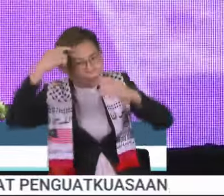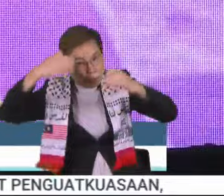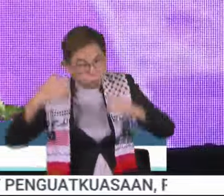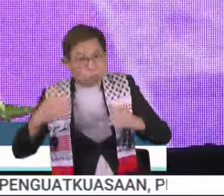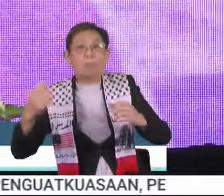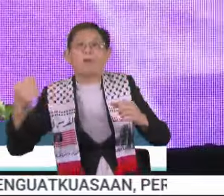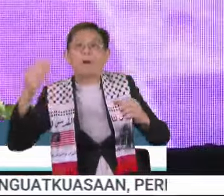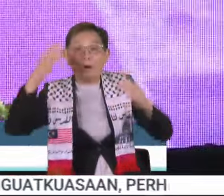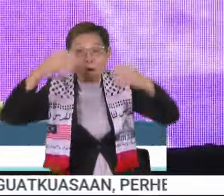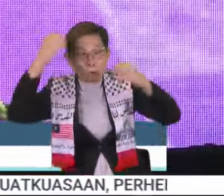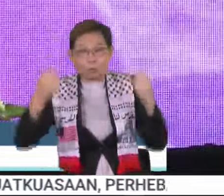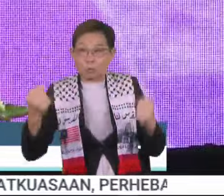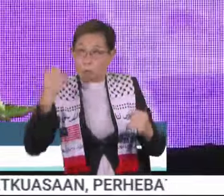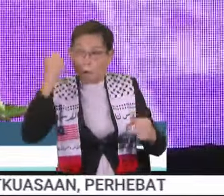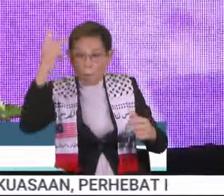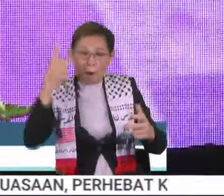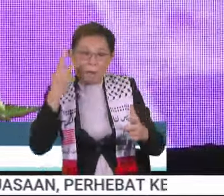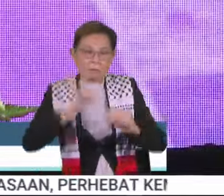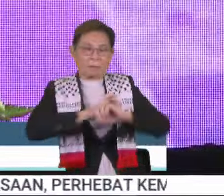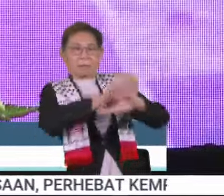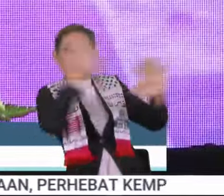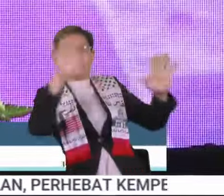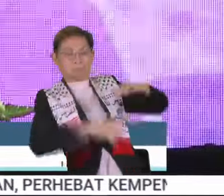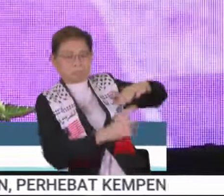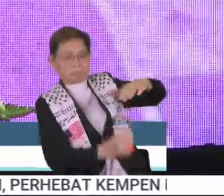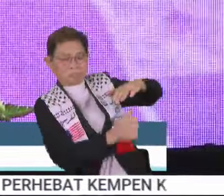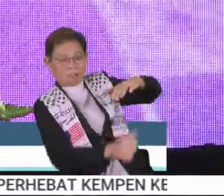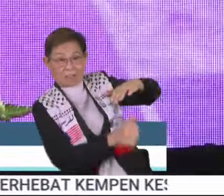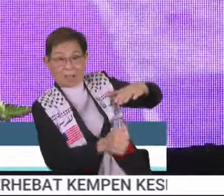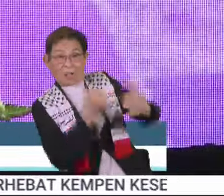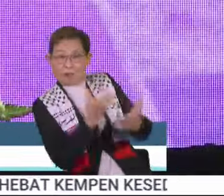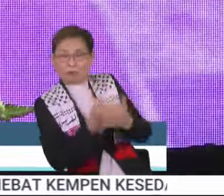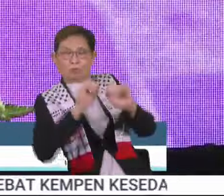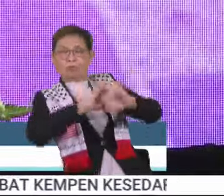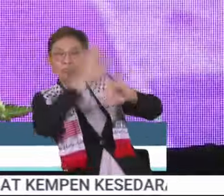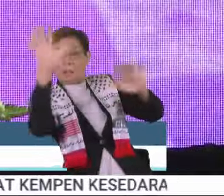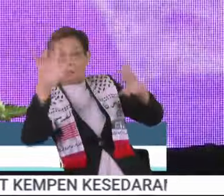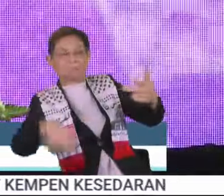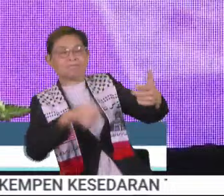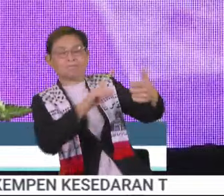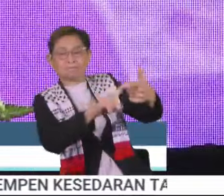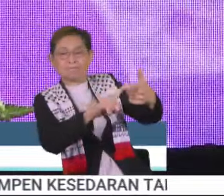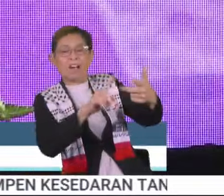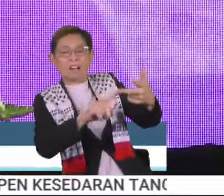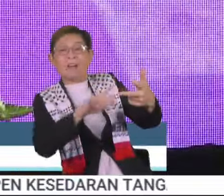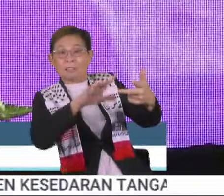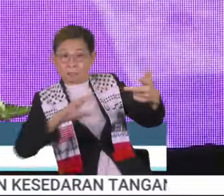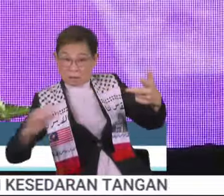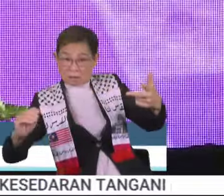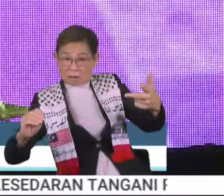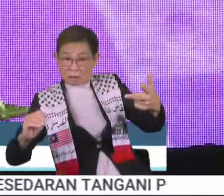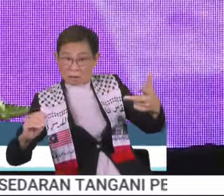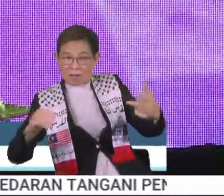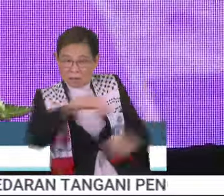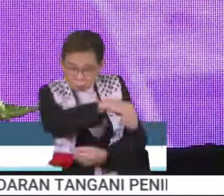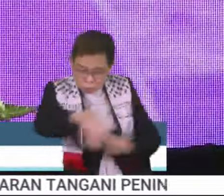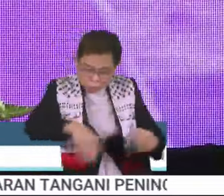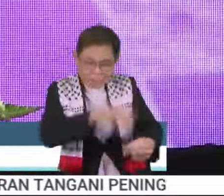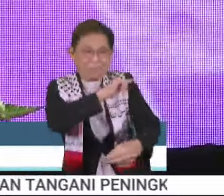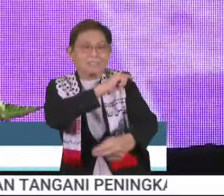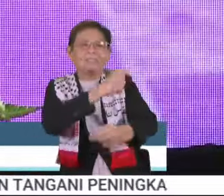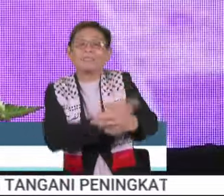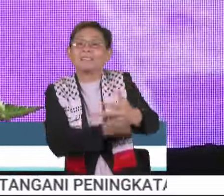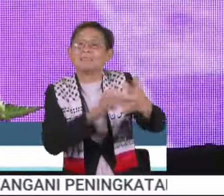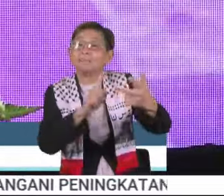clarity, penjelasan jelas dasar-dasar ekonomi termasuk transisi tenaga,